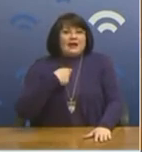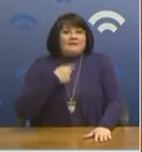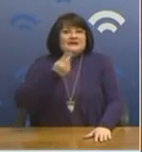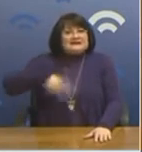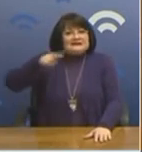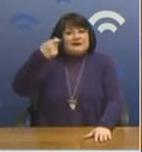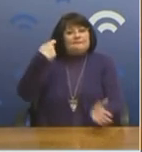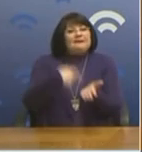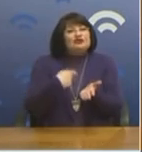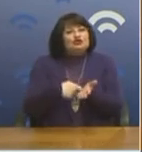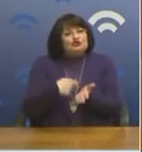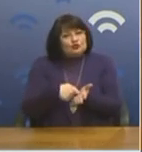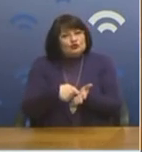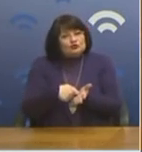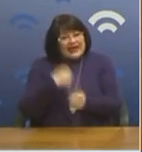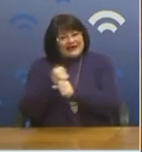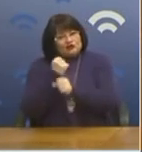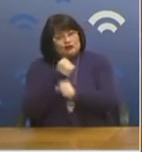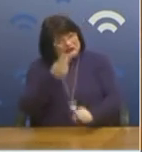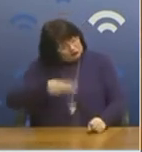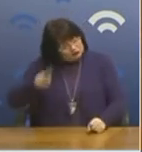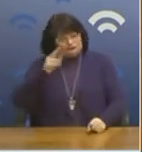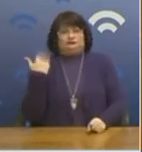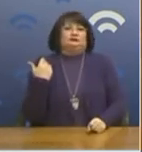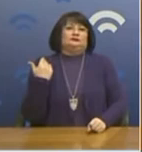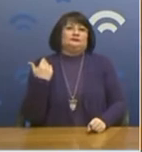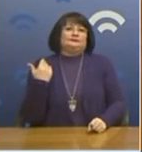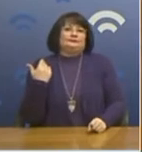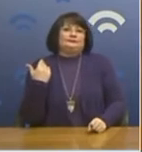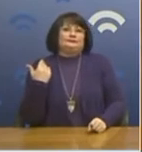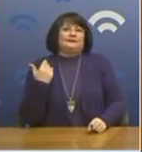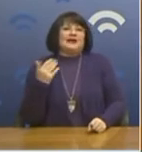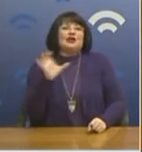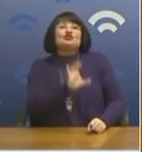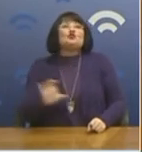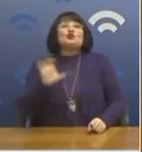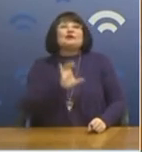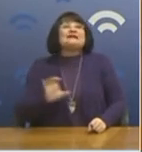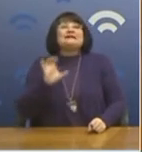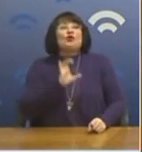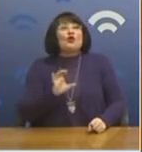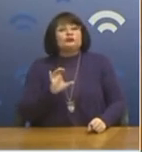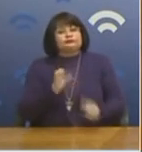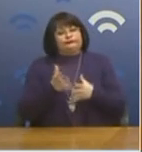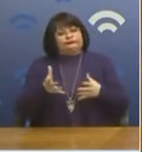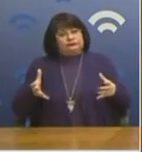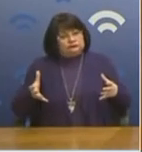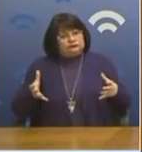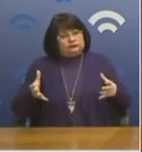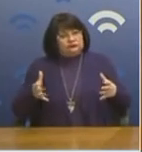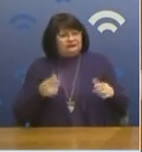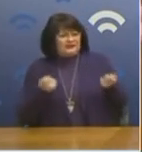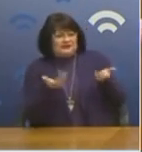μισθούς στους εργαζόμενους στον τουρισμό με την επετασιμότητα. Δηλαδή, γιατί τα κάνατε